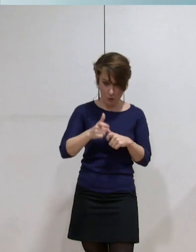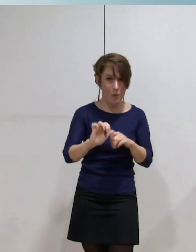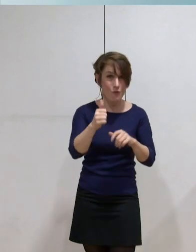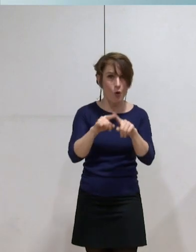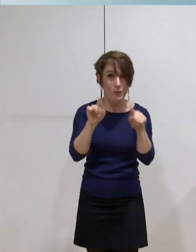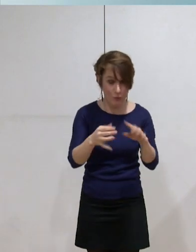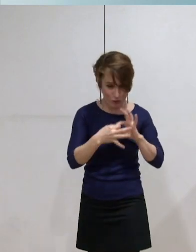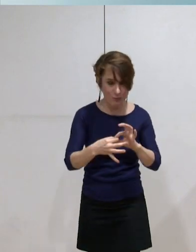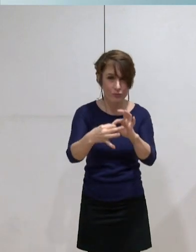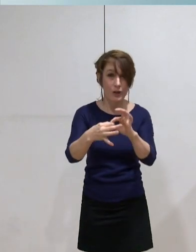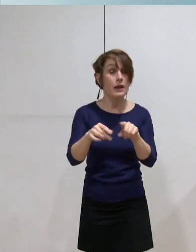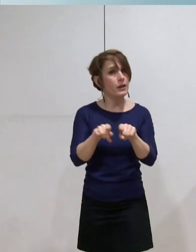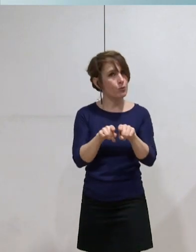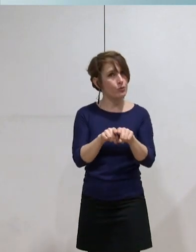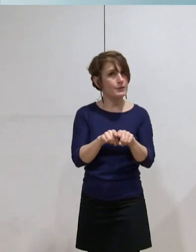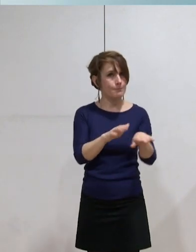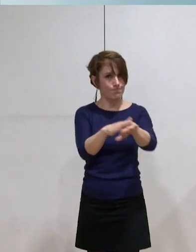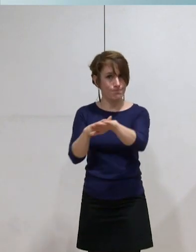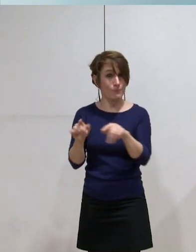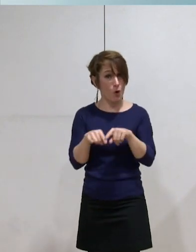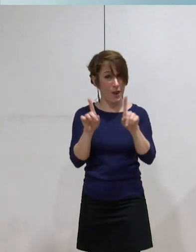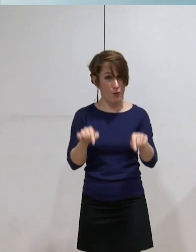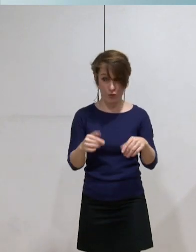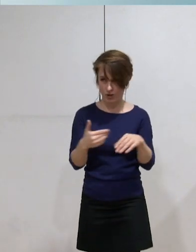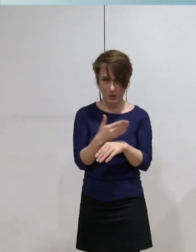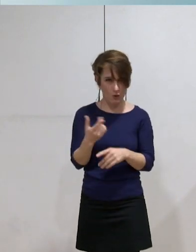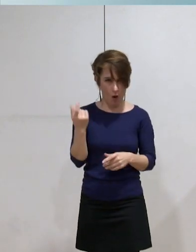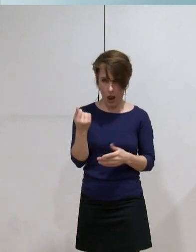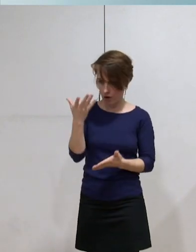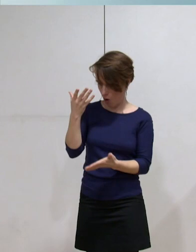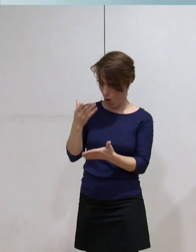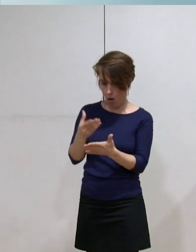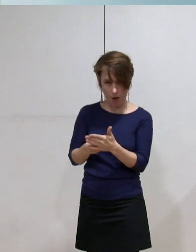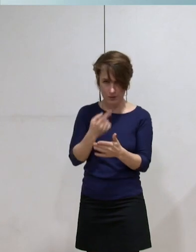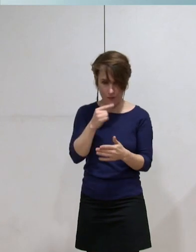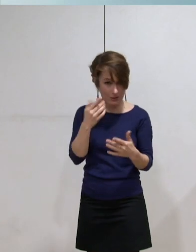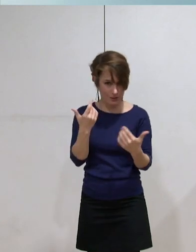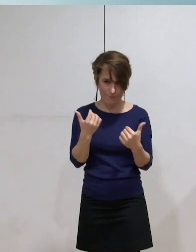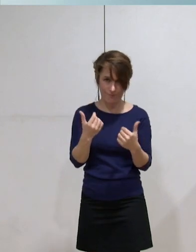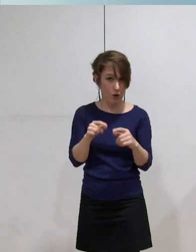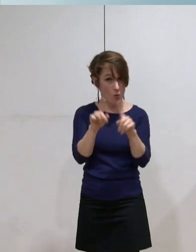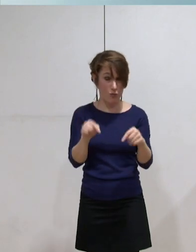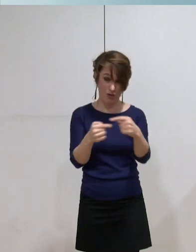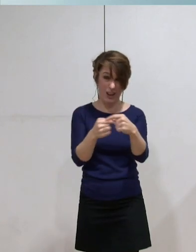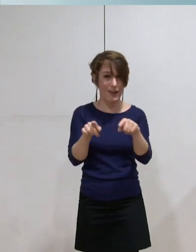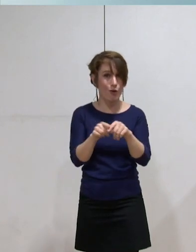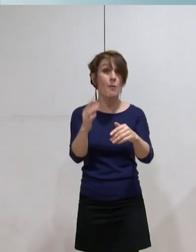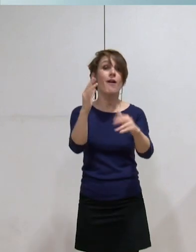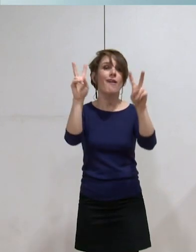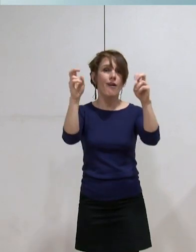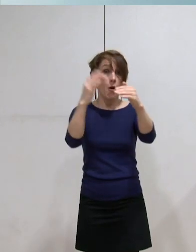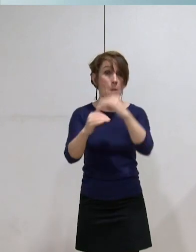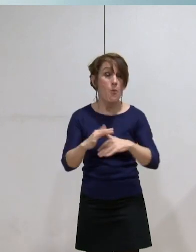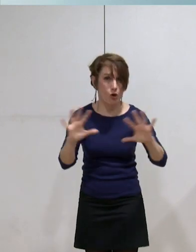c'est un plan de sauvetage face à la pénuriie financière qui nous frappe enfin parce que c'est un budget qui nous permet de